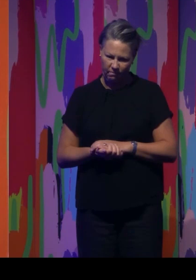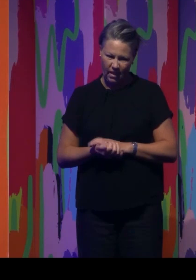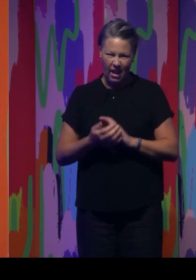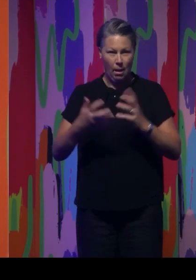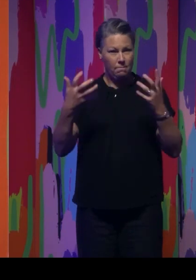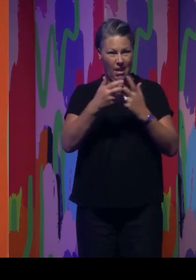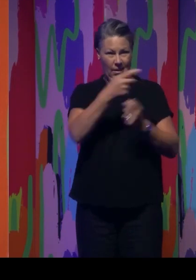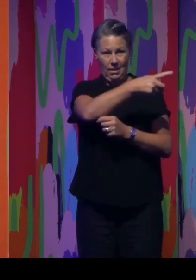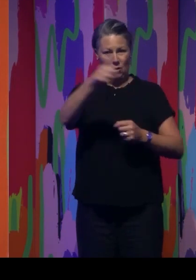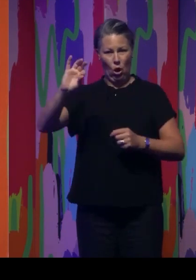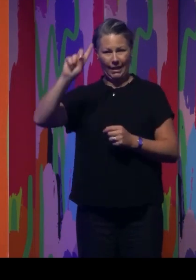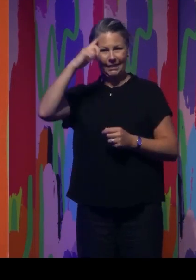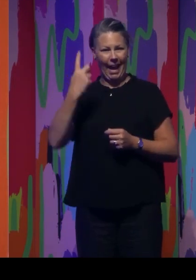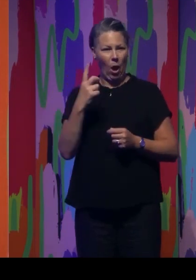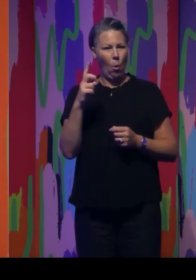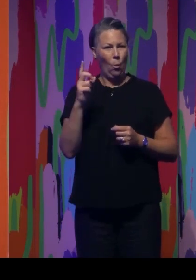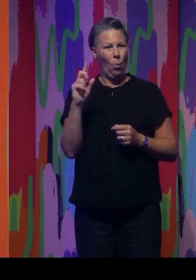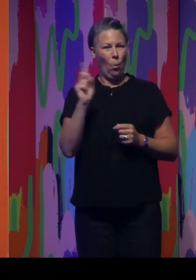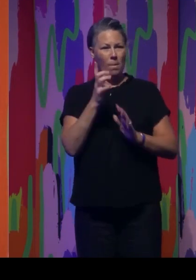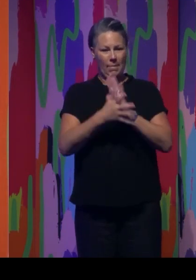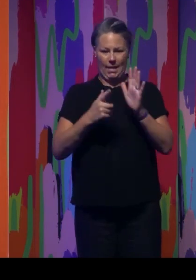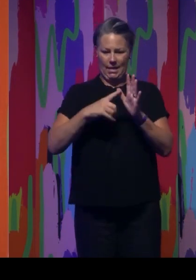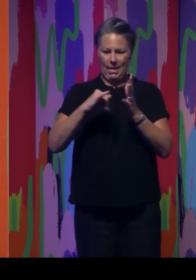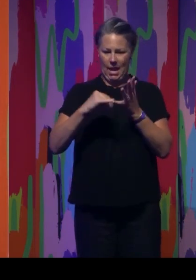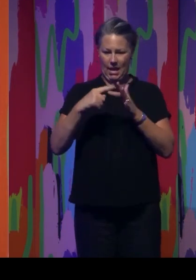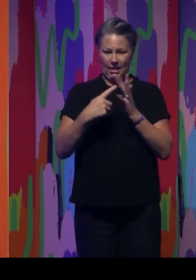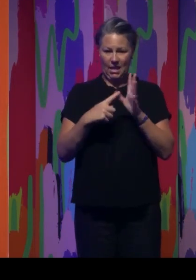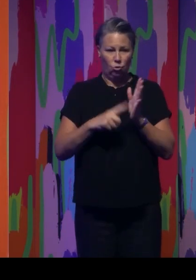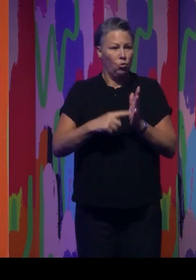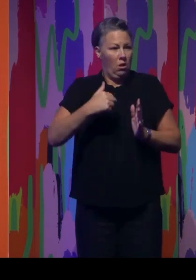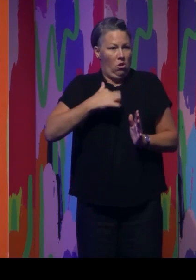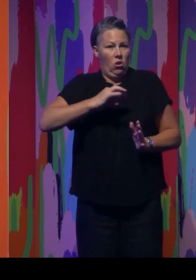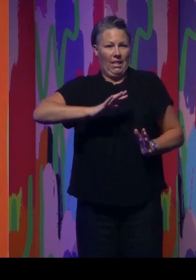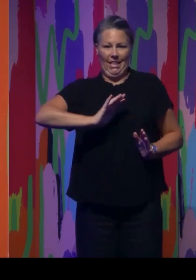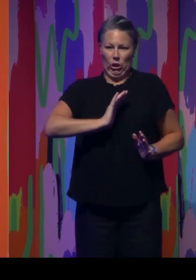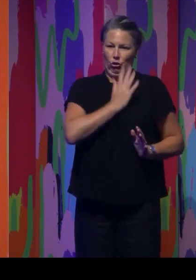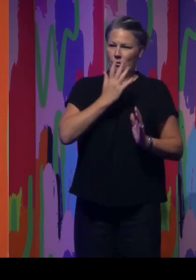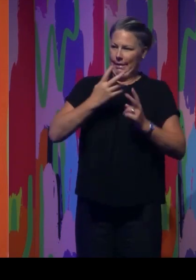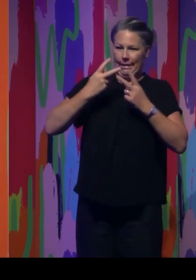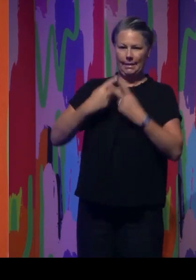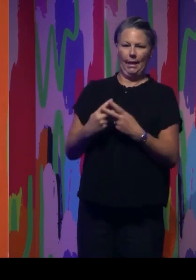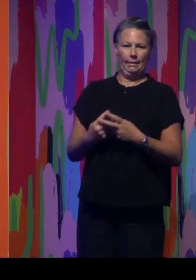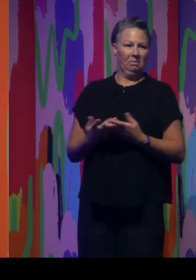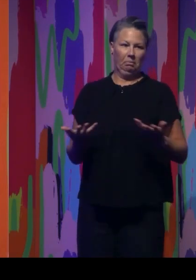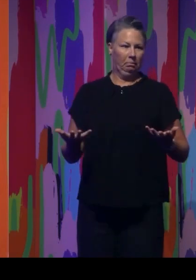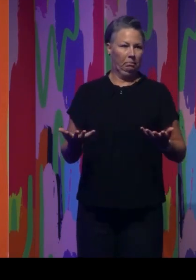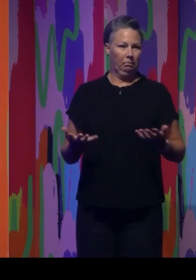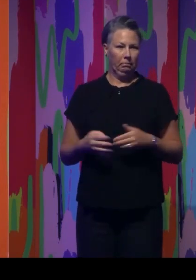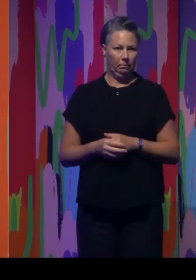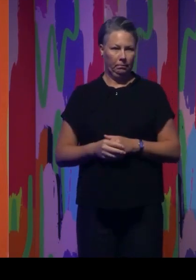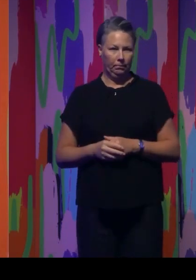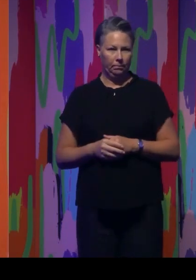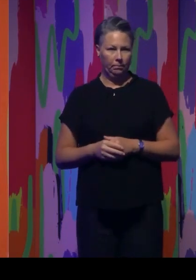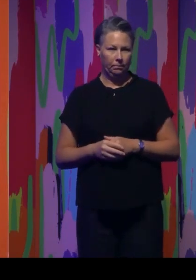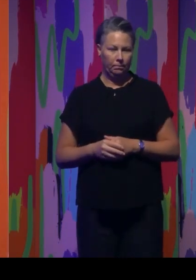interest having a sexual engagement ebong ei jaygate narira divorce er sathe sathe ekta boro